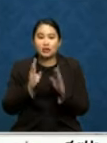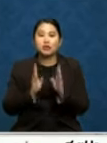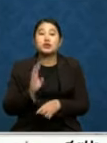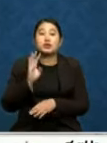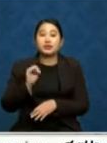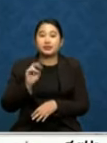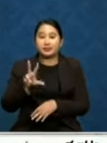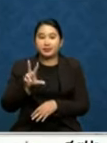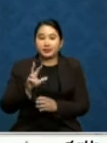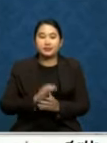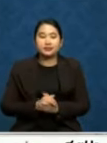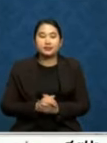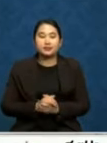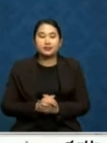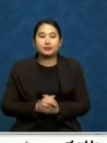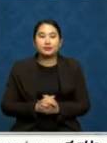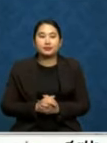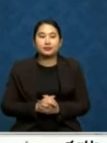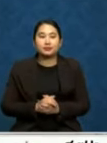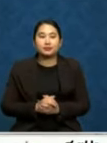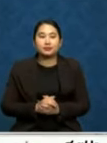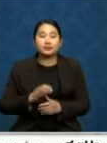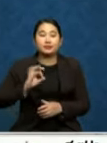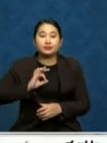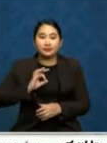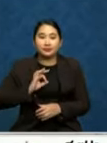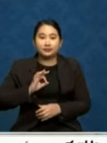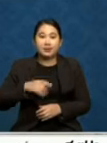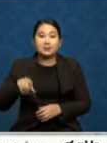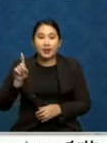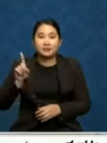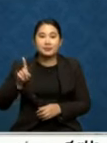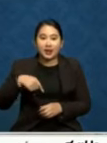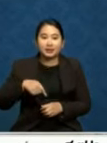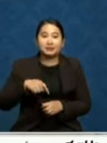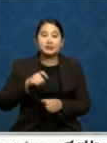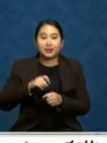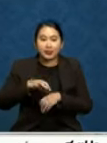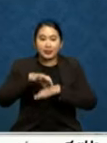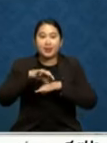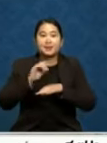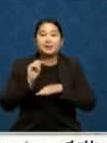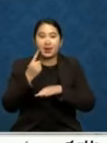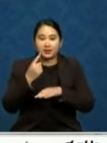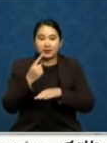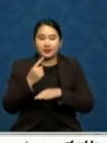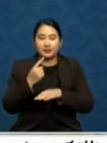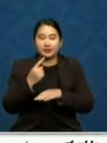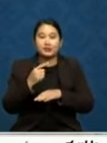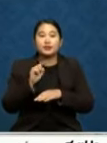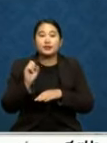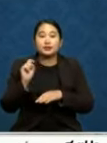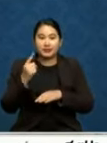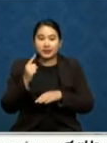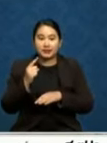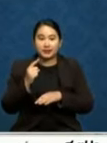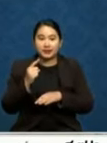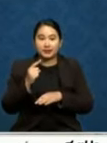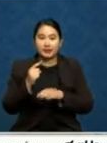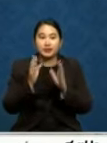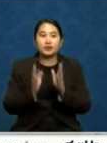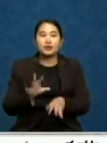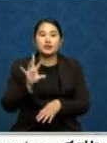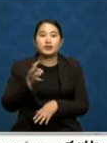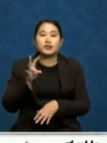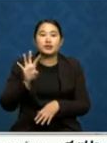ท่านและมีผู้เคยเป็นสมาชิกสภากลับเข้าตำแหน่งสมาชิกสภาผู้แทนราษฎรเนี่ยชุดที่26จำนวน